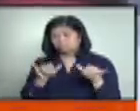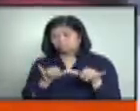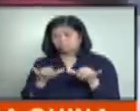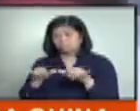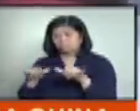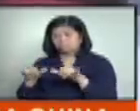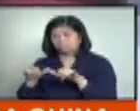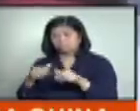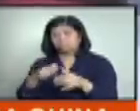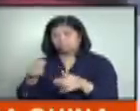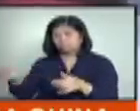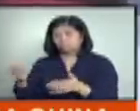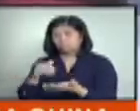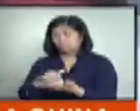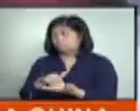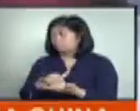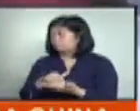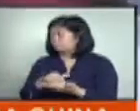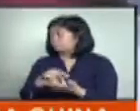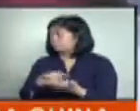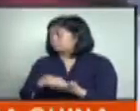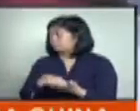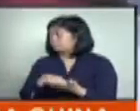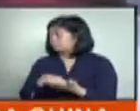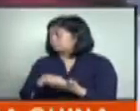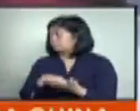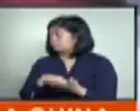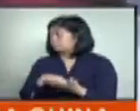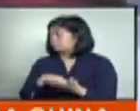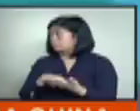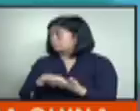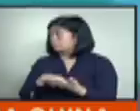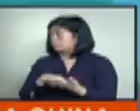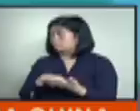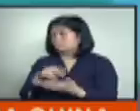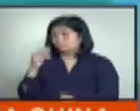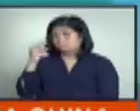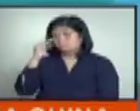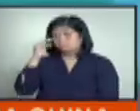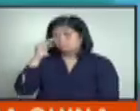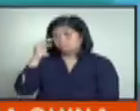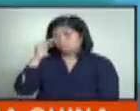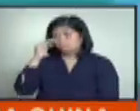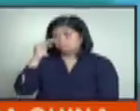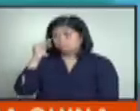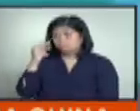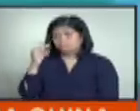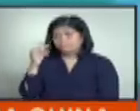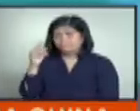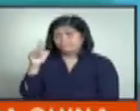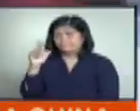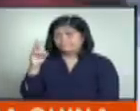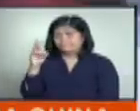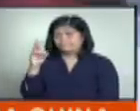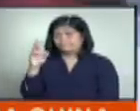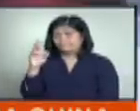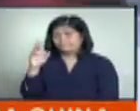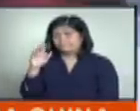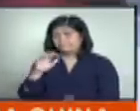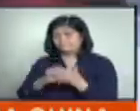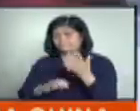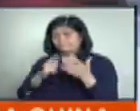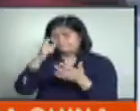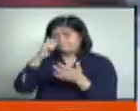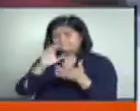yun, nagbigay ulit yung itong si Mr. Bagayas ng 30-60. Nagbawas lang ng konti